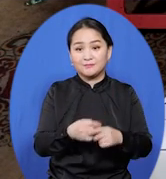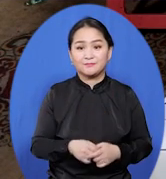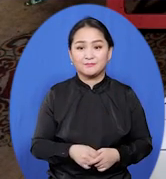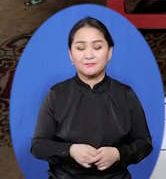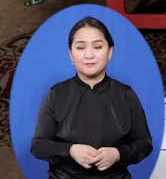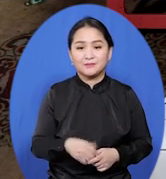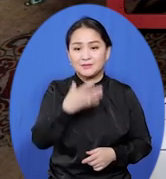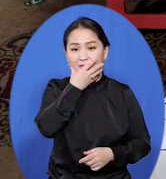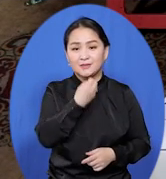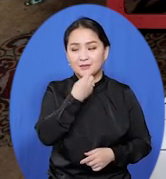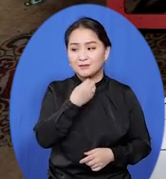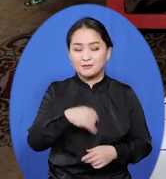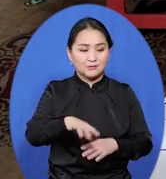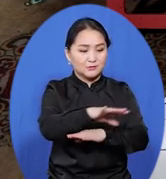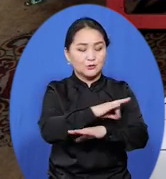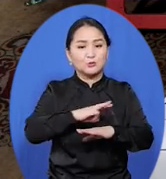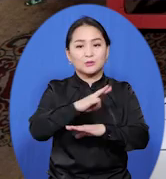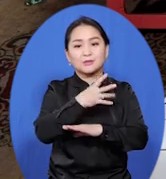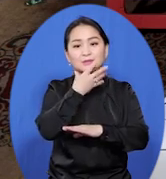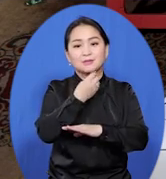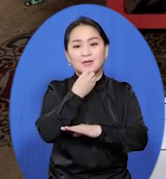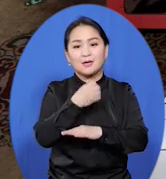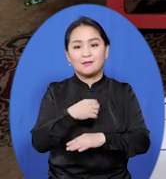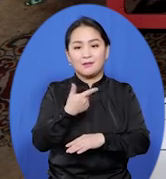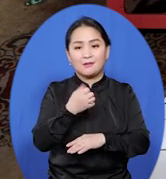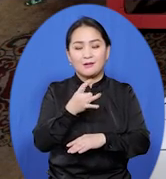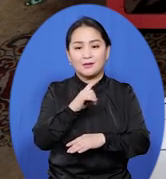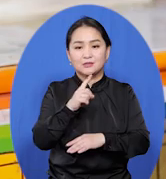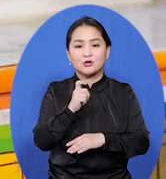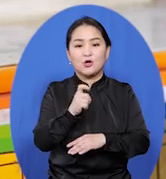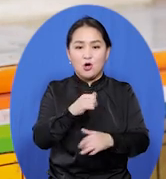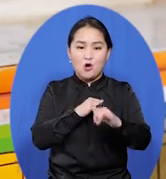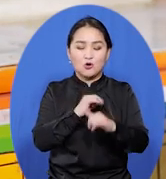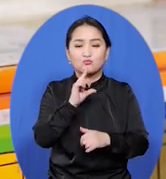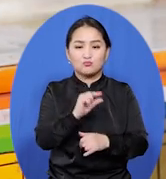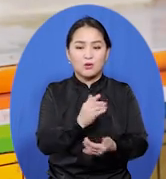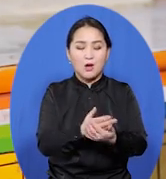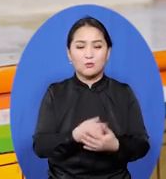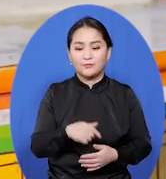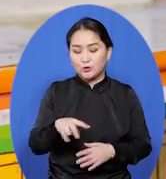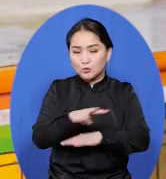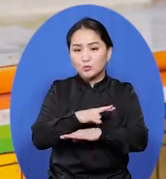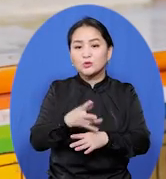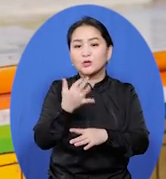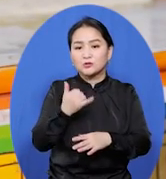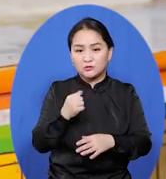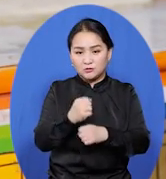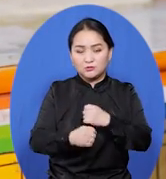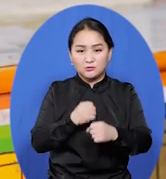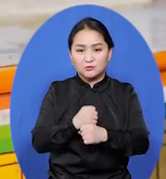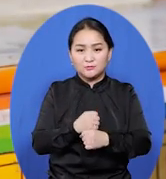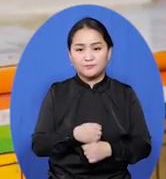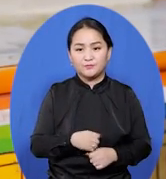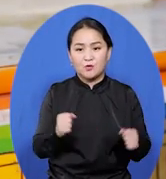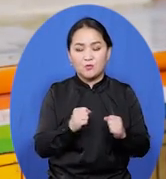болтол нөсөгчлөө. Тийм. Энд чинь үнтэй сайхан манай навч ус сайхан нутгийн юм байгаа. Тэгээд гар цогцолгаагүй. Энэ нутгад ер нь хэдэн